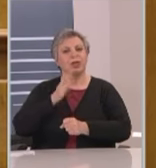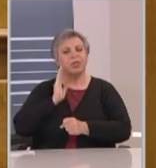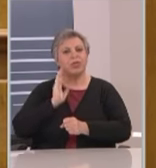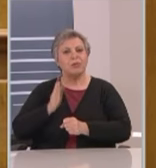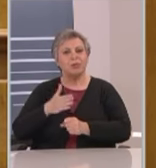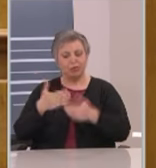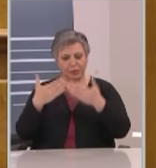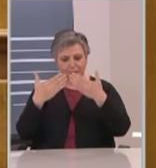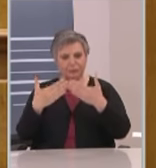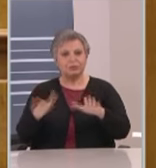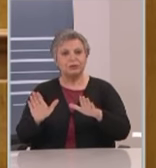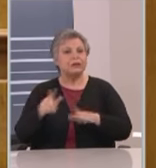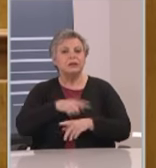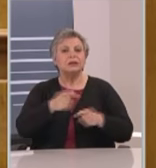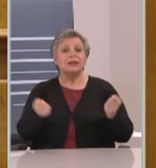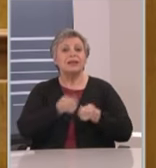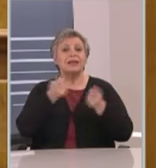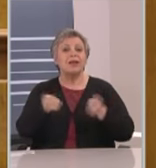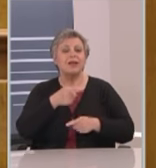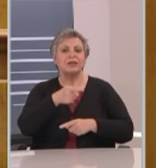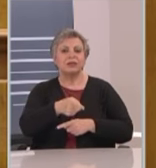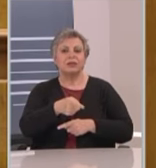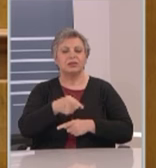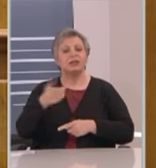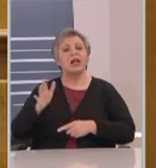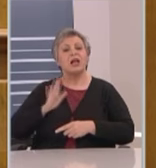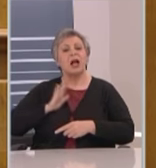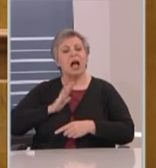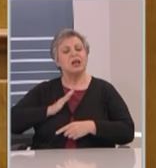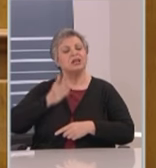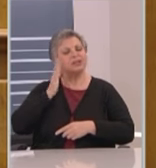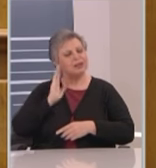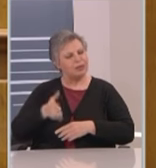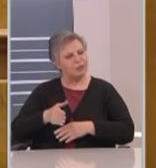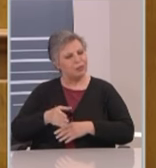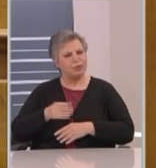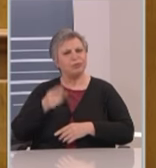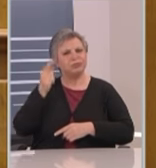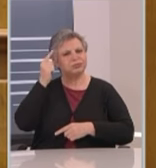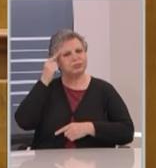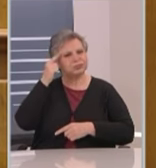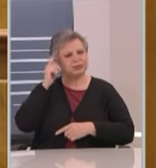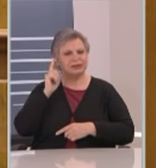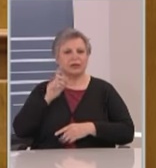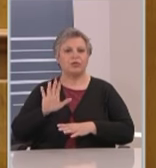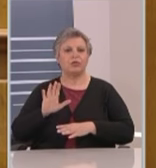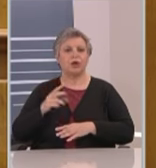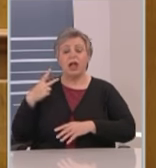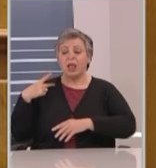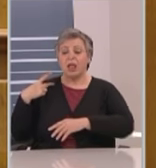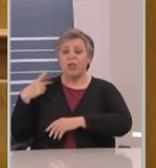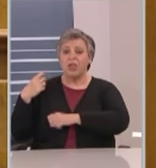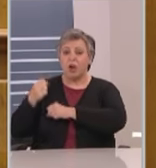πεπραγμένα σας και ο ελληνικός λαός θα έχει τη δυνατότητα να κρίνει. 2 χρόνια που είναι μπροστά μας είναι αρκετά και θα καταφέρουμε